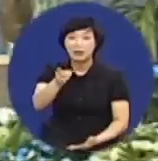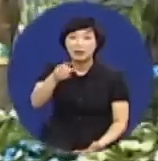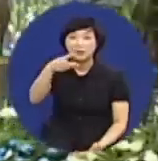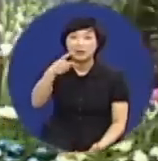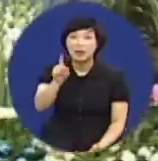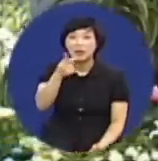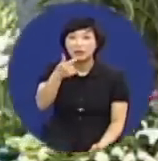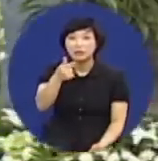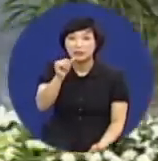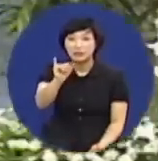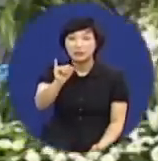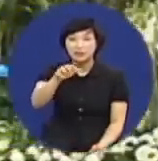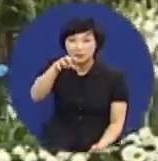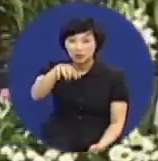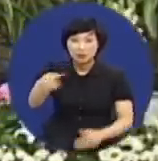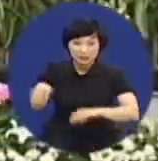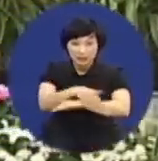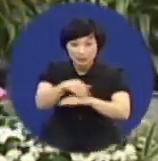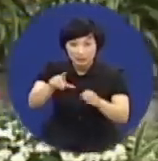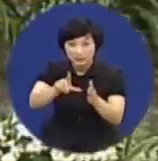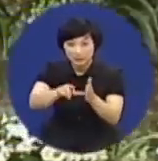ベタニアに行くたびに、